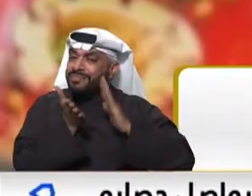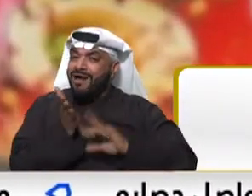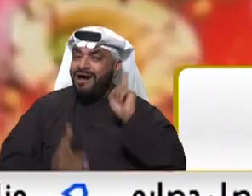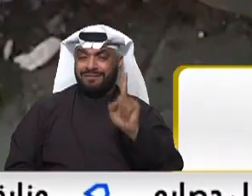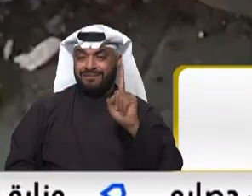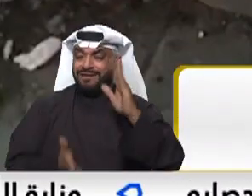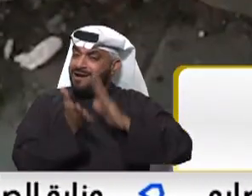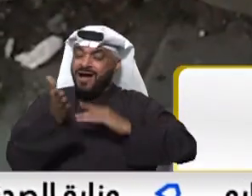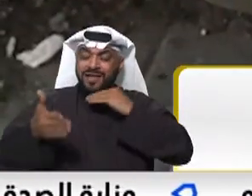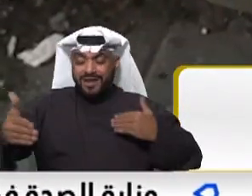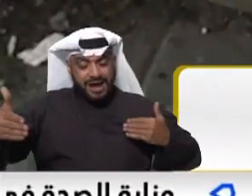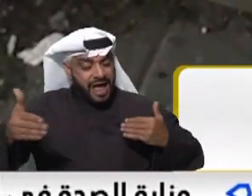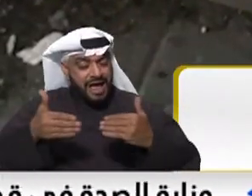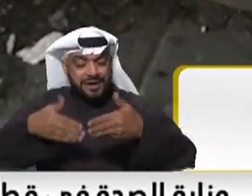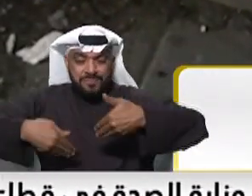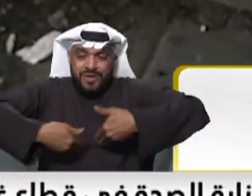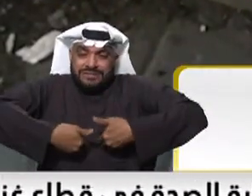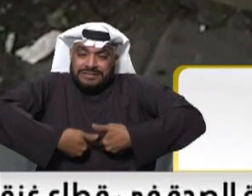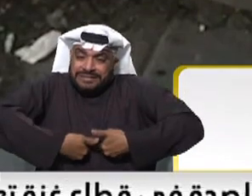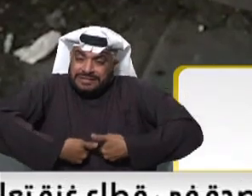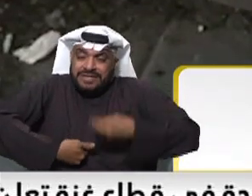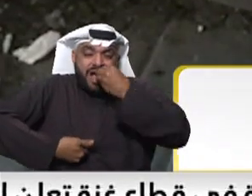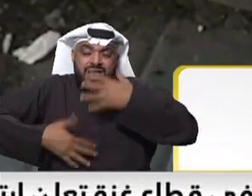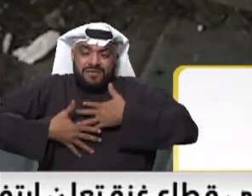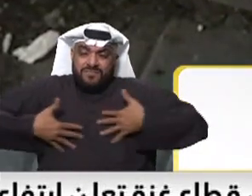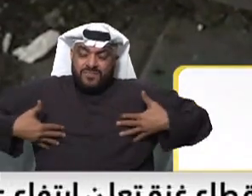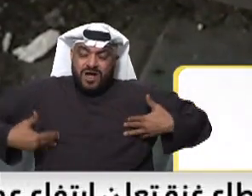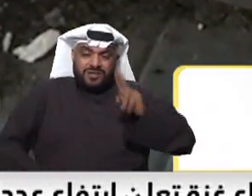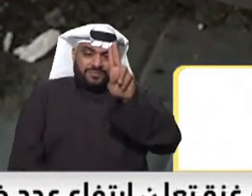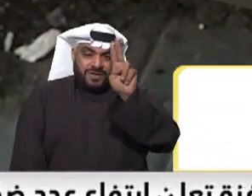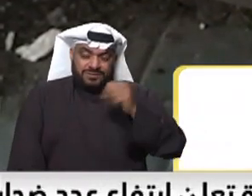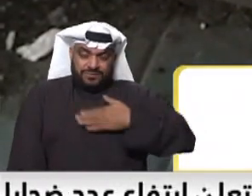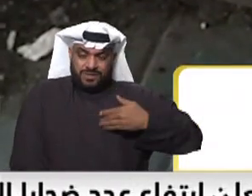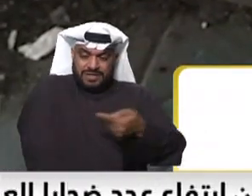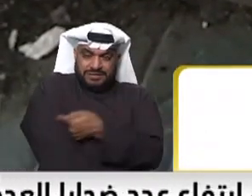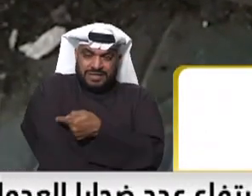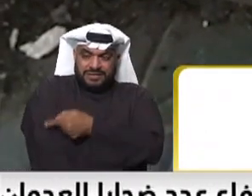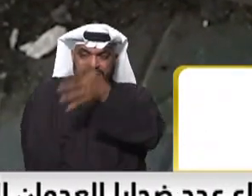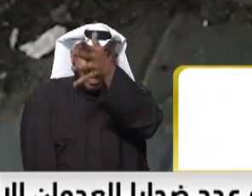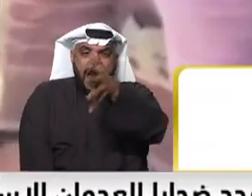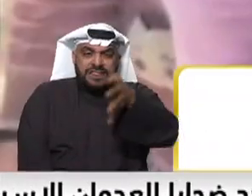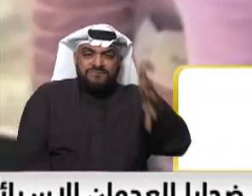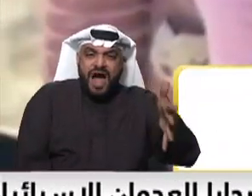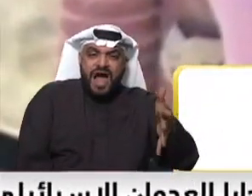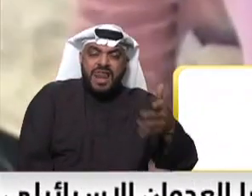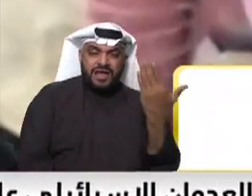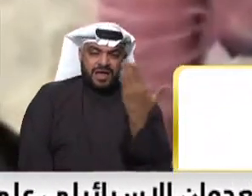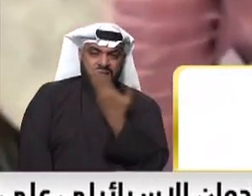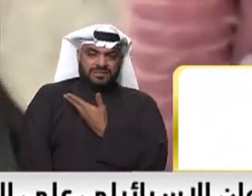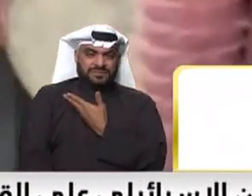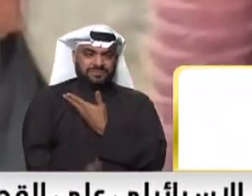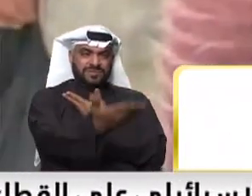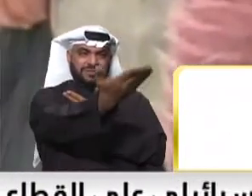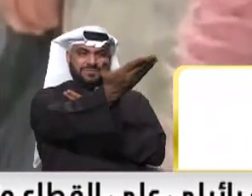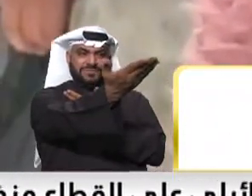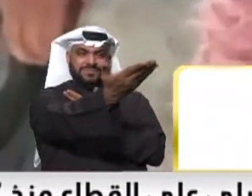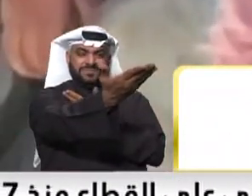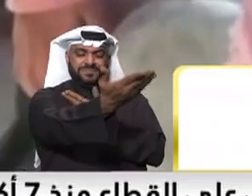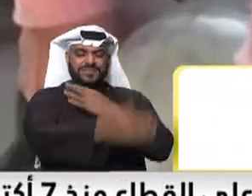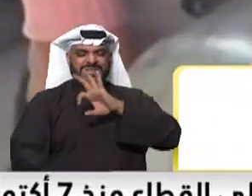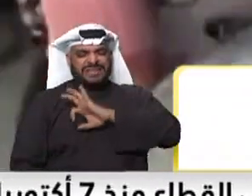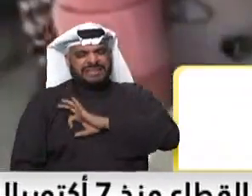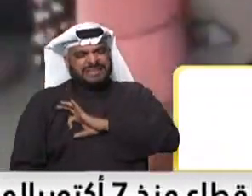قطاع غزه اذ قالت منظمه الصحه العالميه ان اطفال قطاع غزه الذي يشهد عدوانا صهيونيا